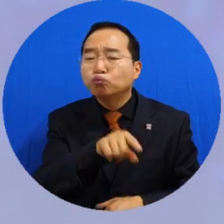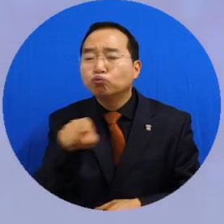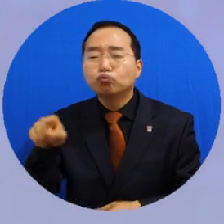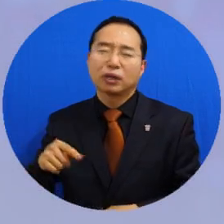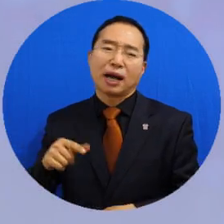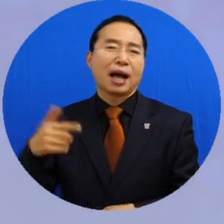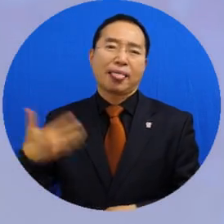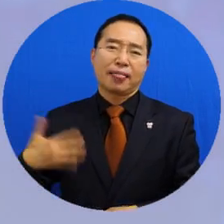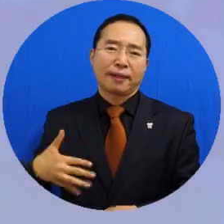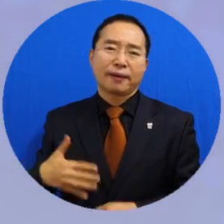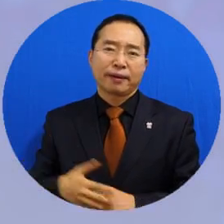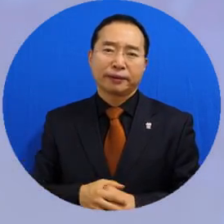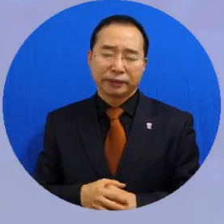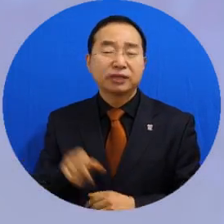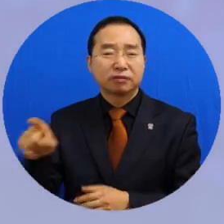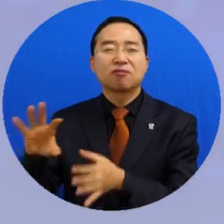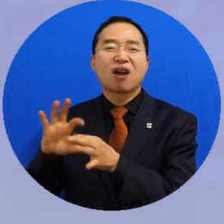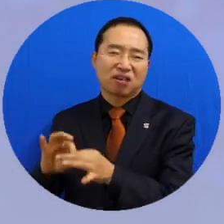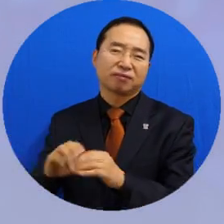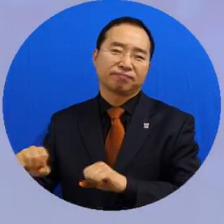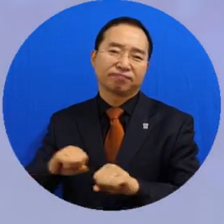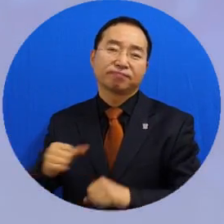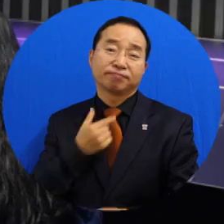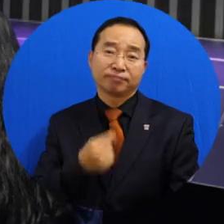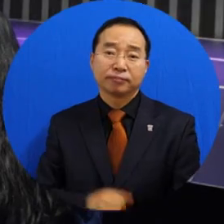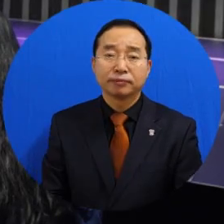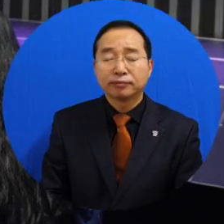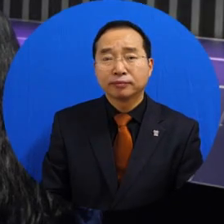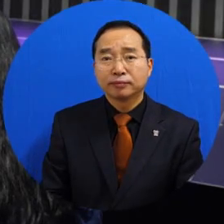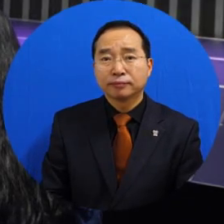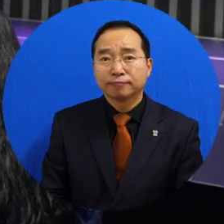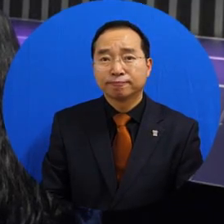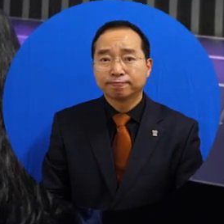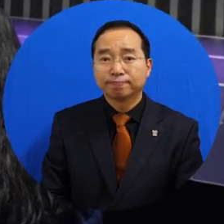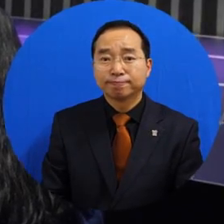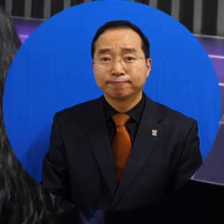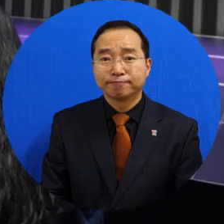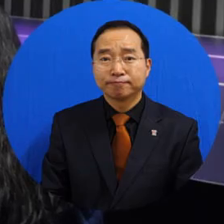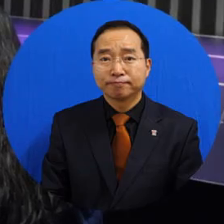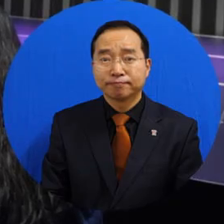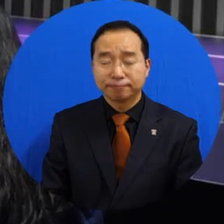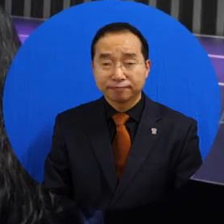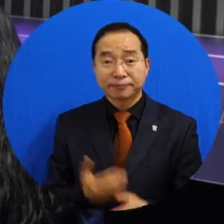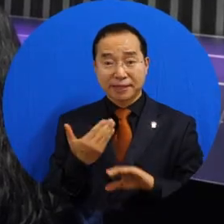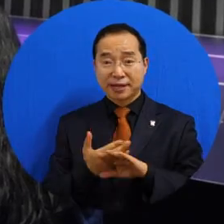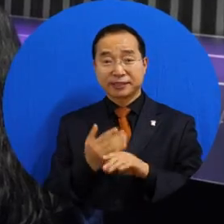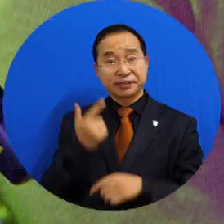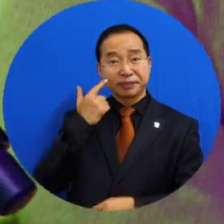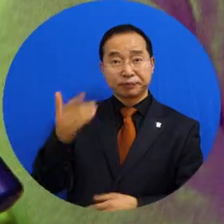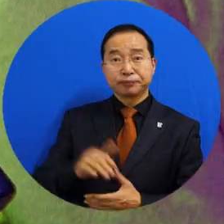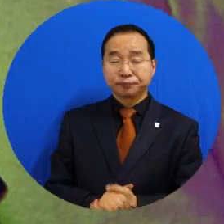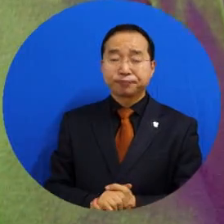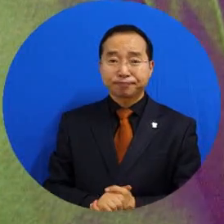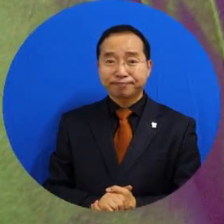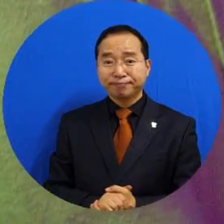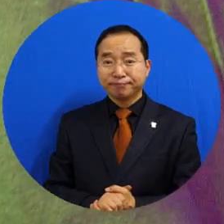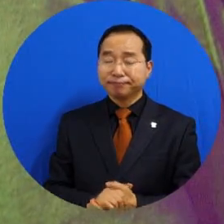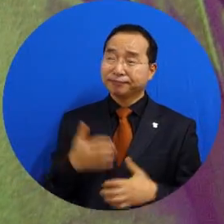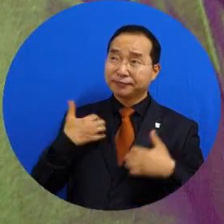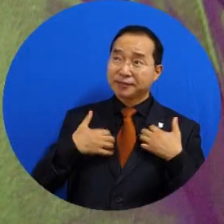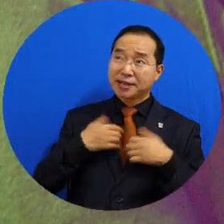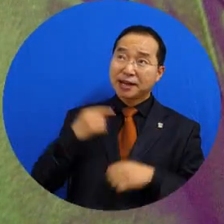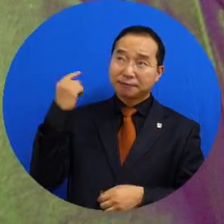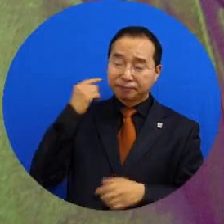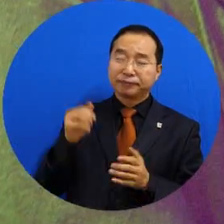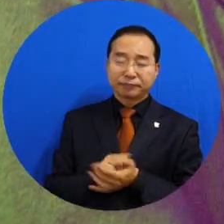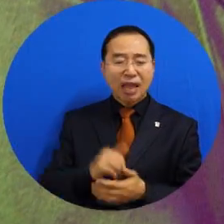될지는 모르겠지만 그쪽을 계속 할 것 같습니다. 정말 재밌게 잘 들었고요. 제가 한국어